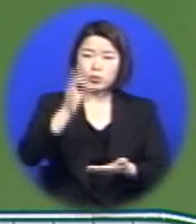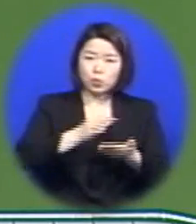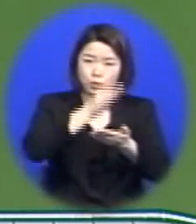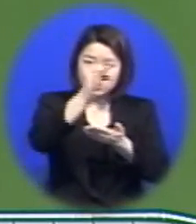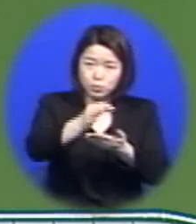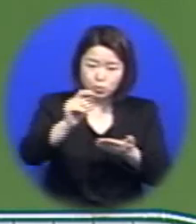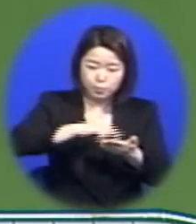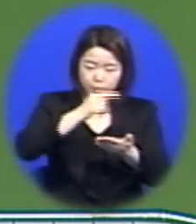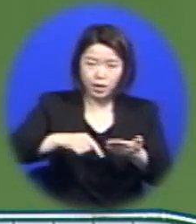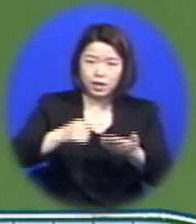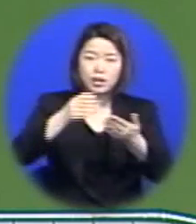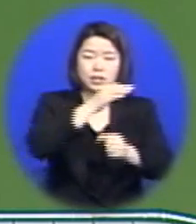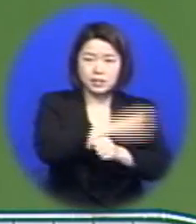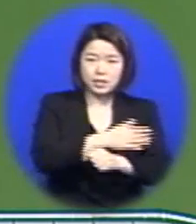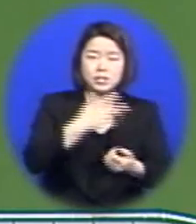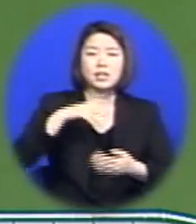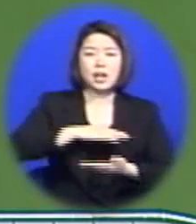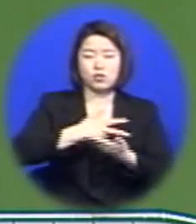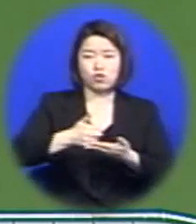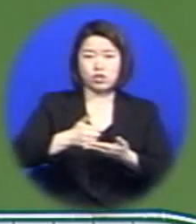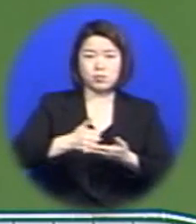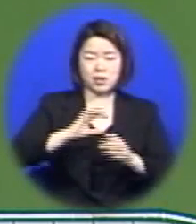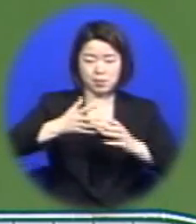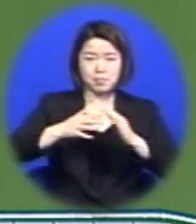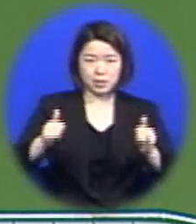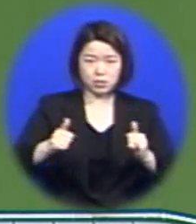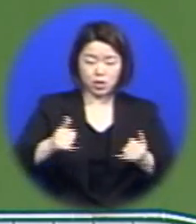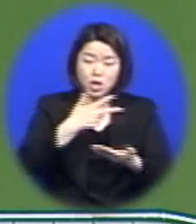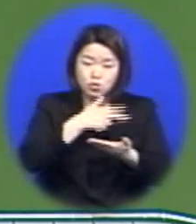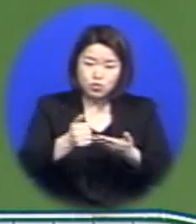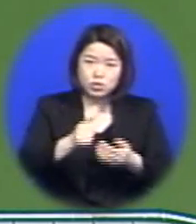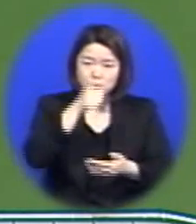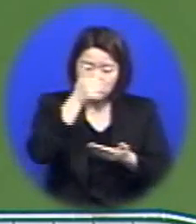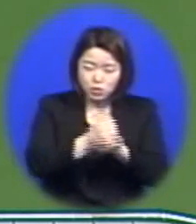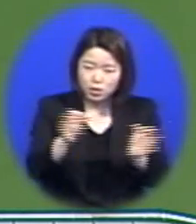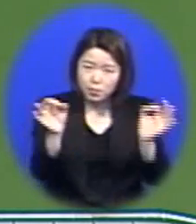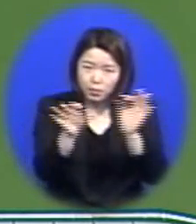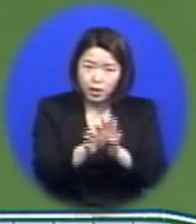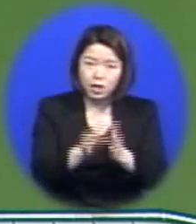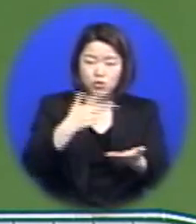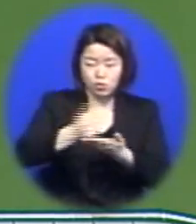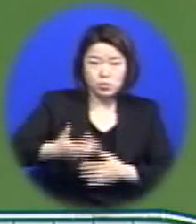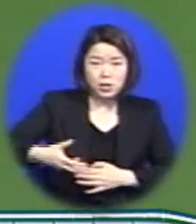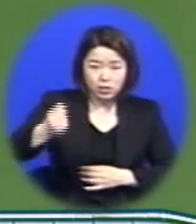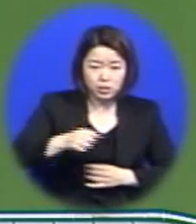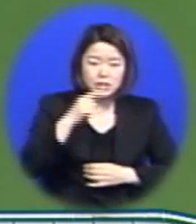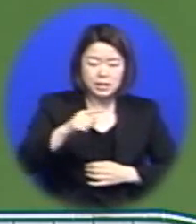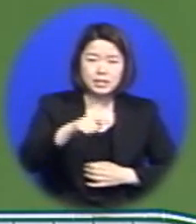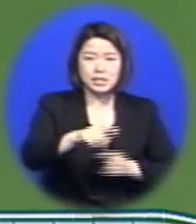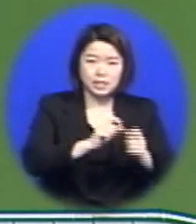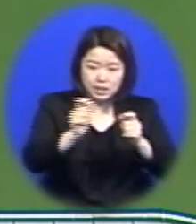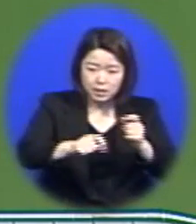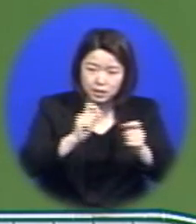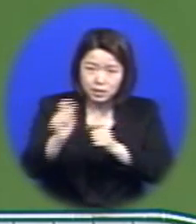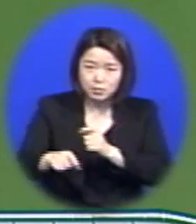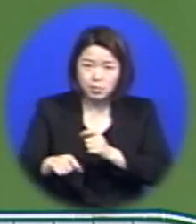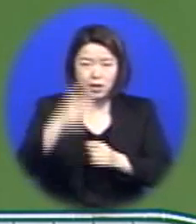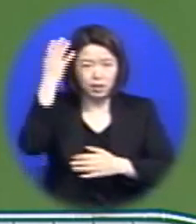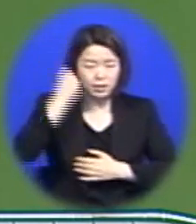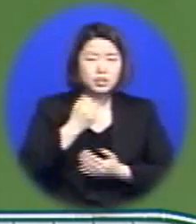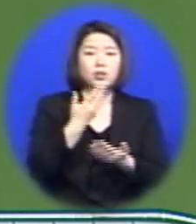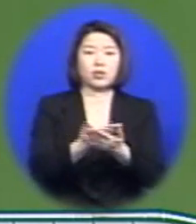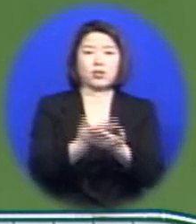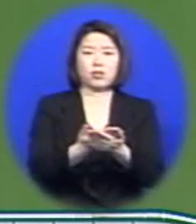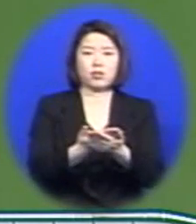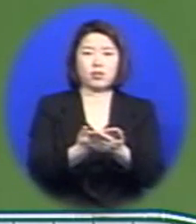하나님의 백성이라는 주님께서 친히 송하 주님의 것으로 삼으신이 지파를 기억해 주십시오이